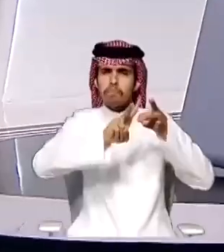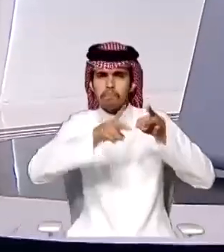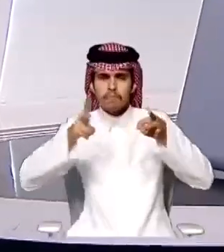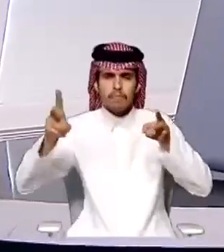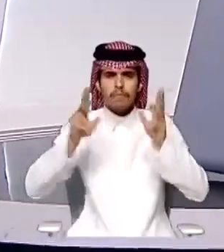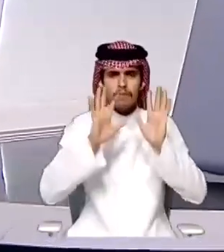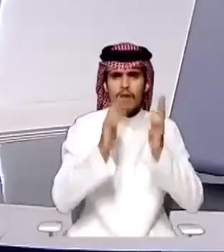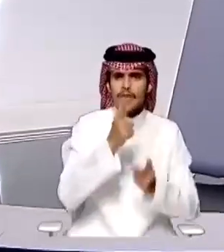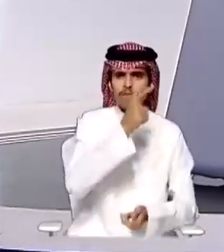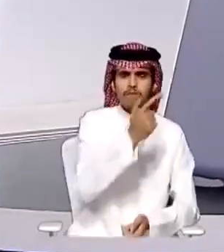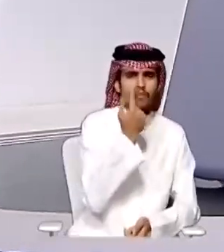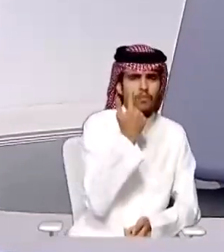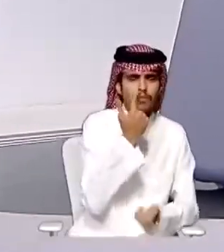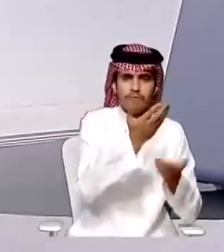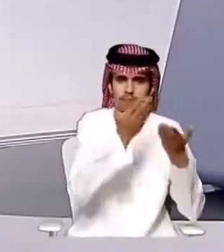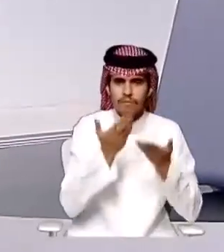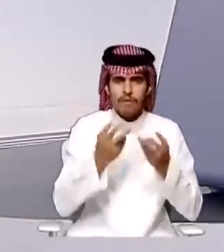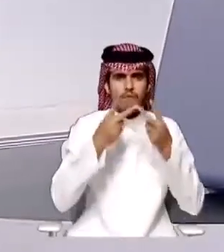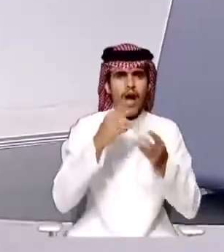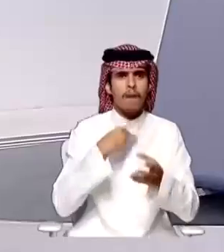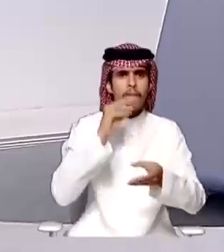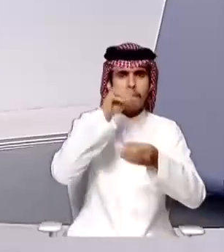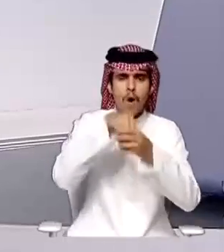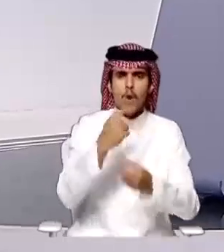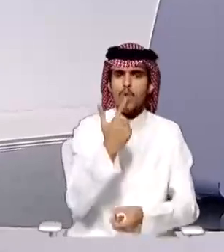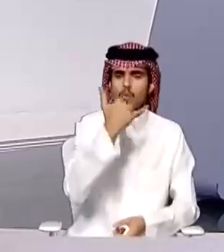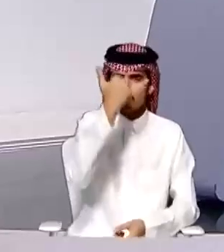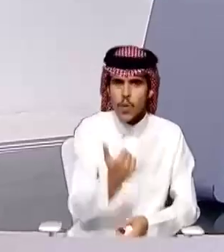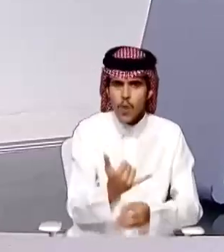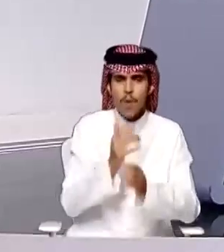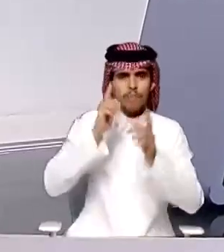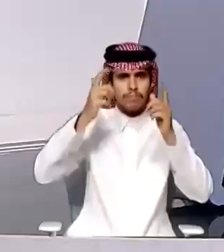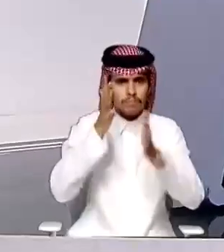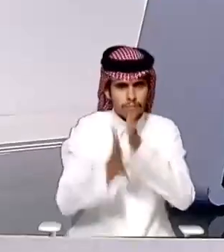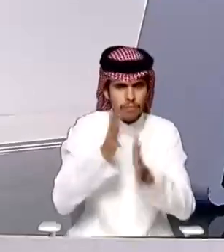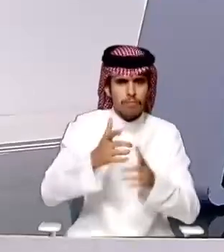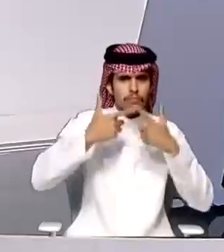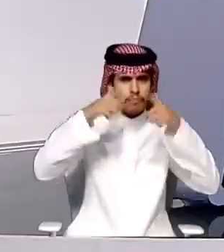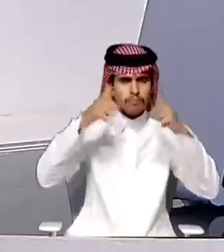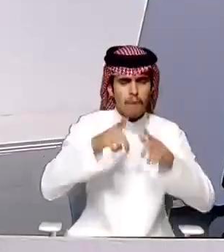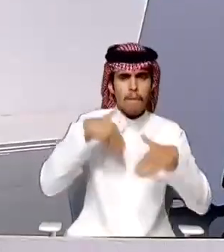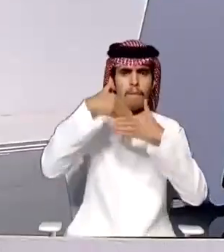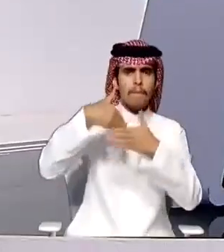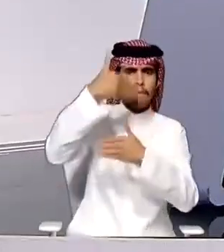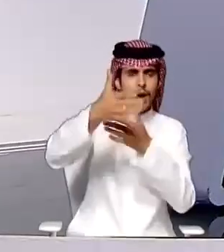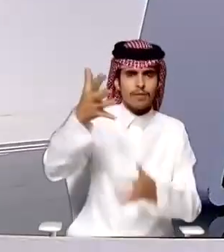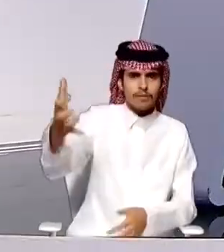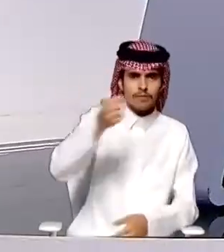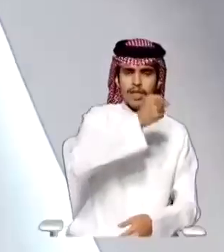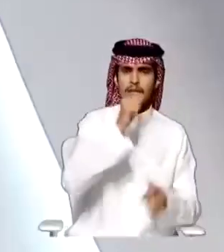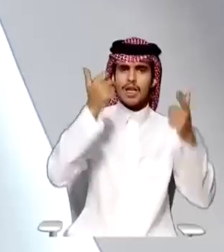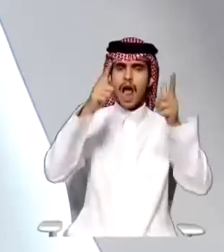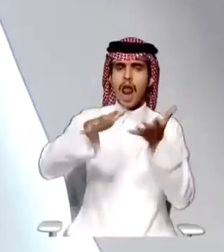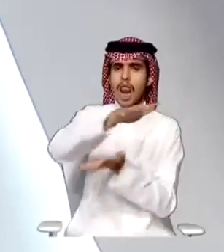وكنت تدفع من جيبك على الحلقات اللي على اليو يوتيوب وبعدها استقطبت قناه الاخباريه ودي اسمع